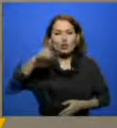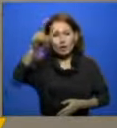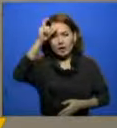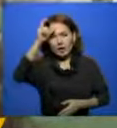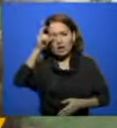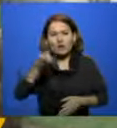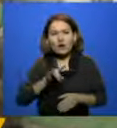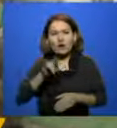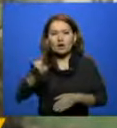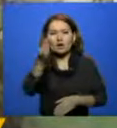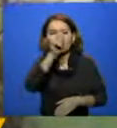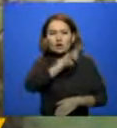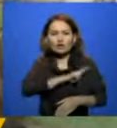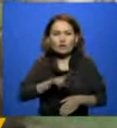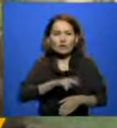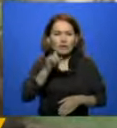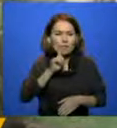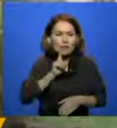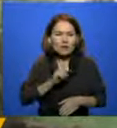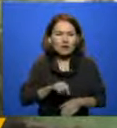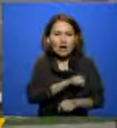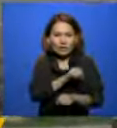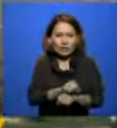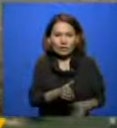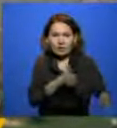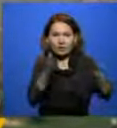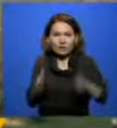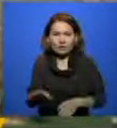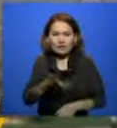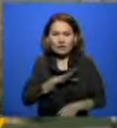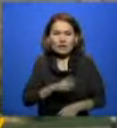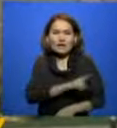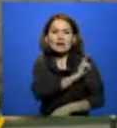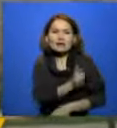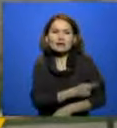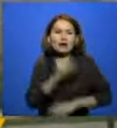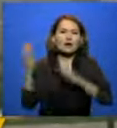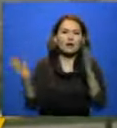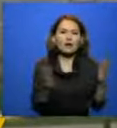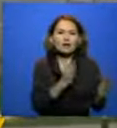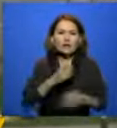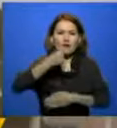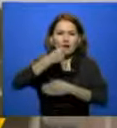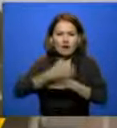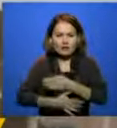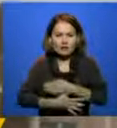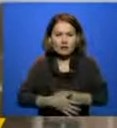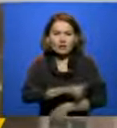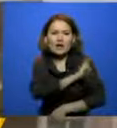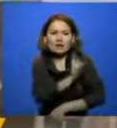және халықаралық рейстерін кейінге шегеруге мәжбүр болды. Қолда бар мәліметтерге сай, екпіндетіп соққан жел ел астанасына да жеткен.